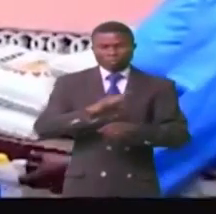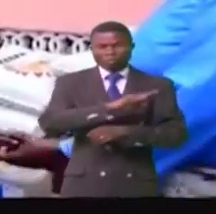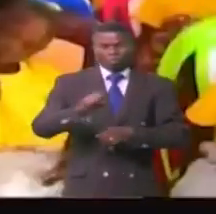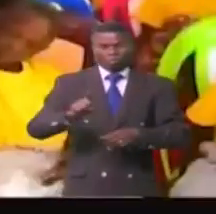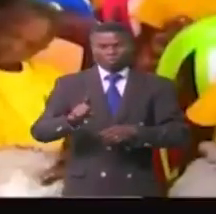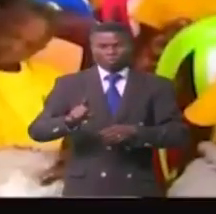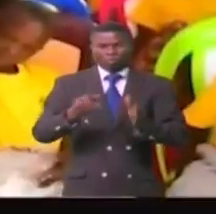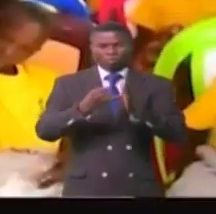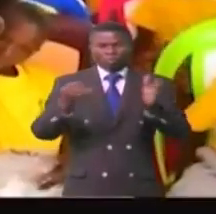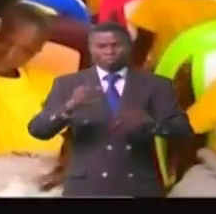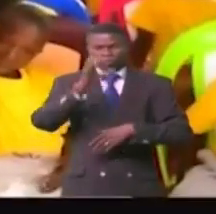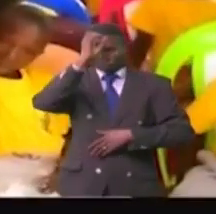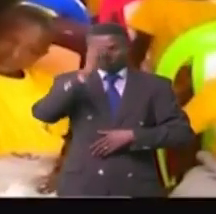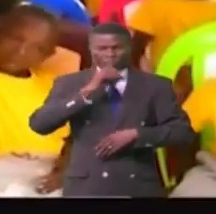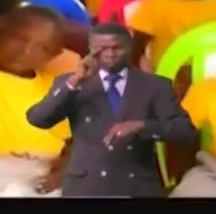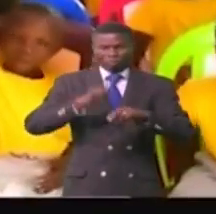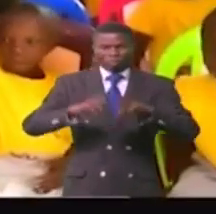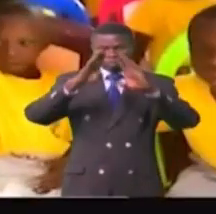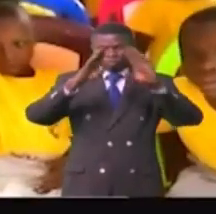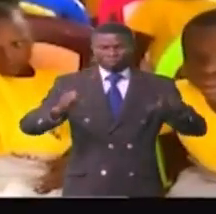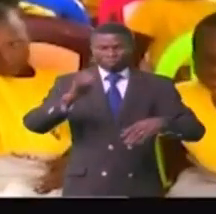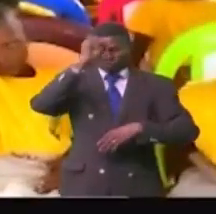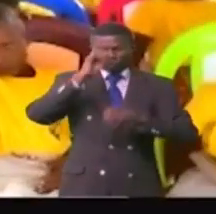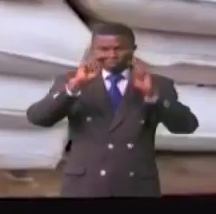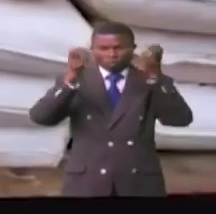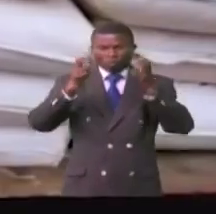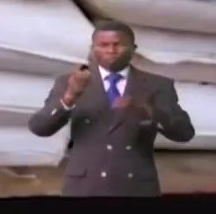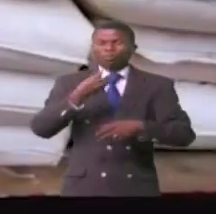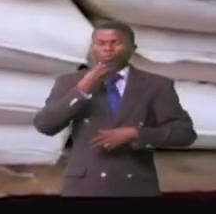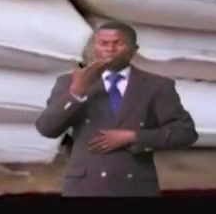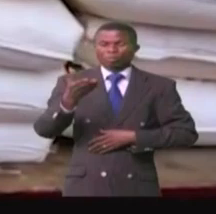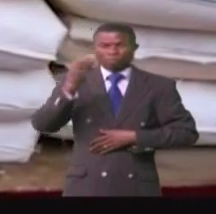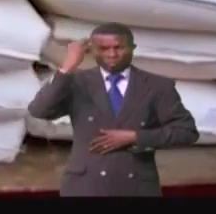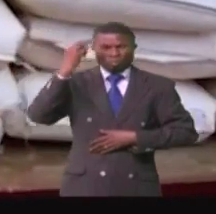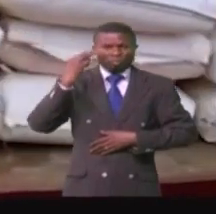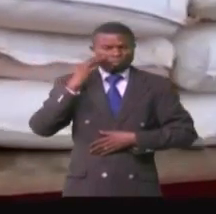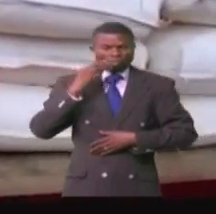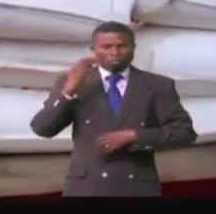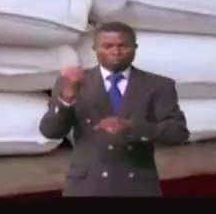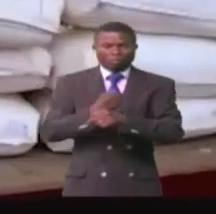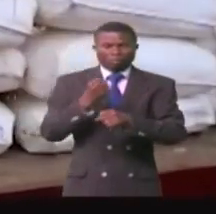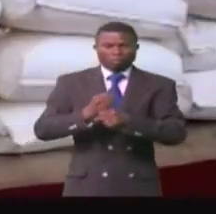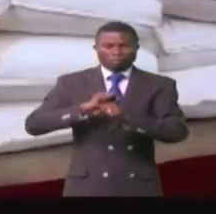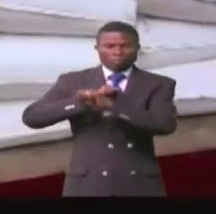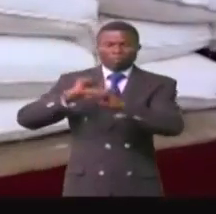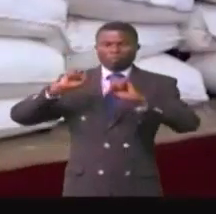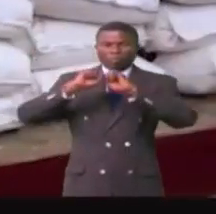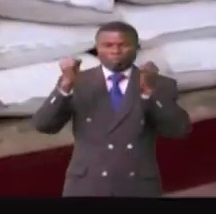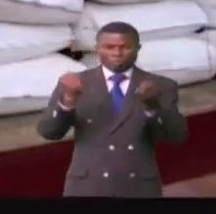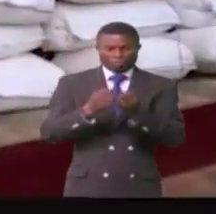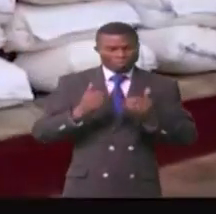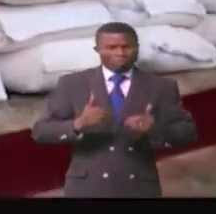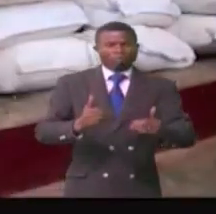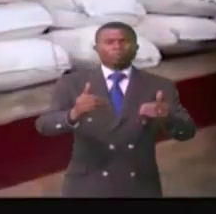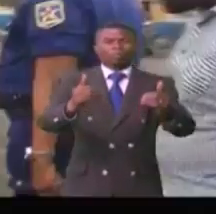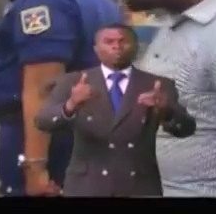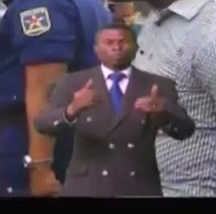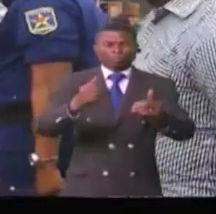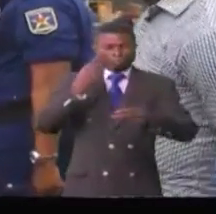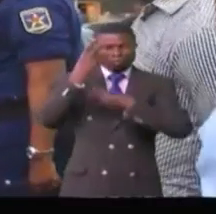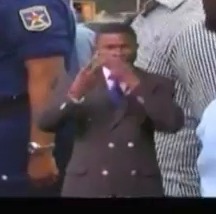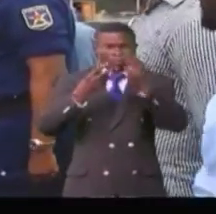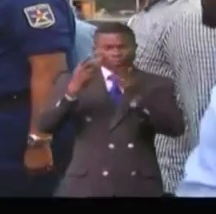orphelins hébergés dans 11 orphelinats de cette ville diamantifère, la ministre de l'Emploi, Travail et Prévoyance sociale a poursuivi sa